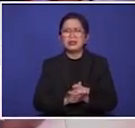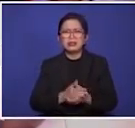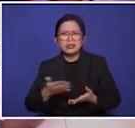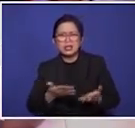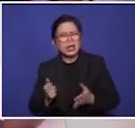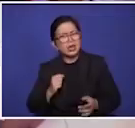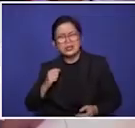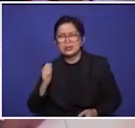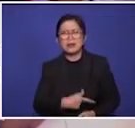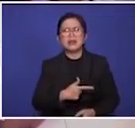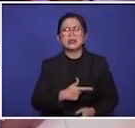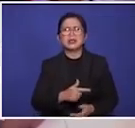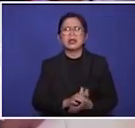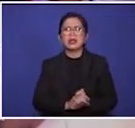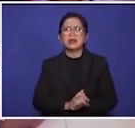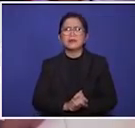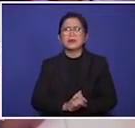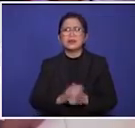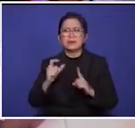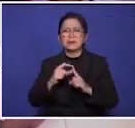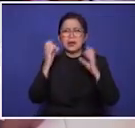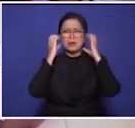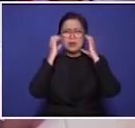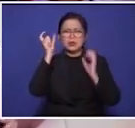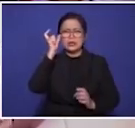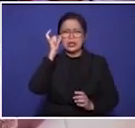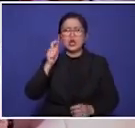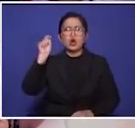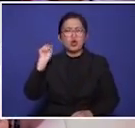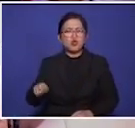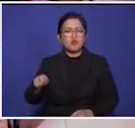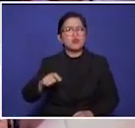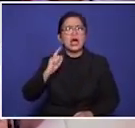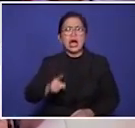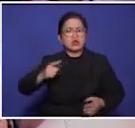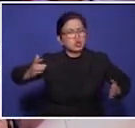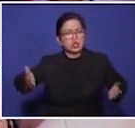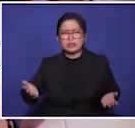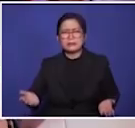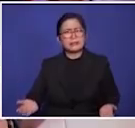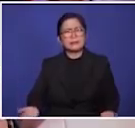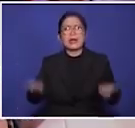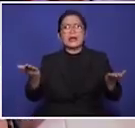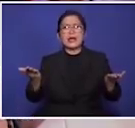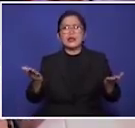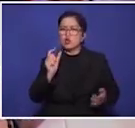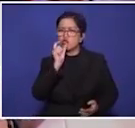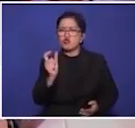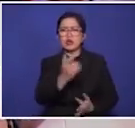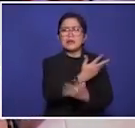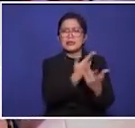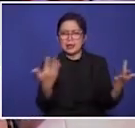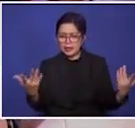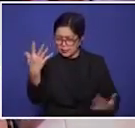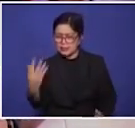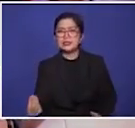bawah Prabowo sandi hukum harus ditegakkan untuk rakyat kecil kita harus menghadirkan kesejahteraan kepada mereka jangan